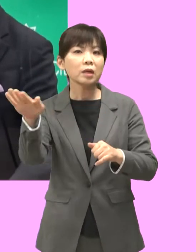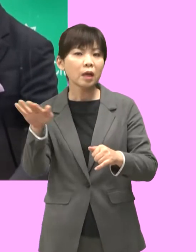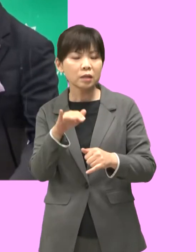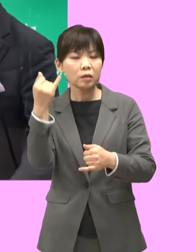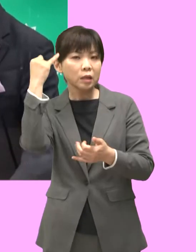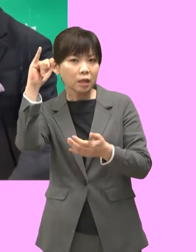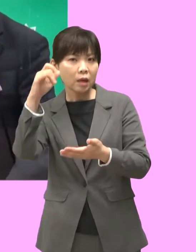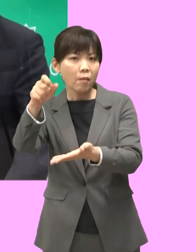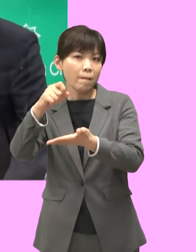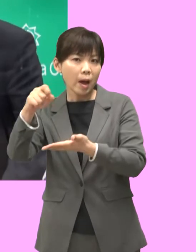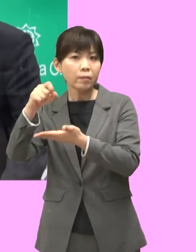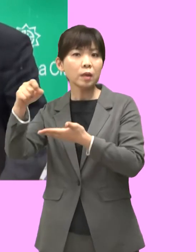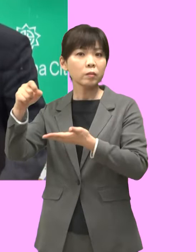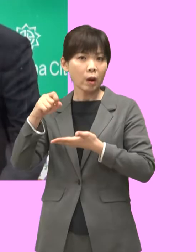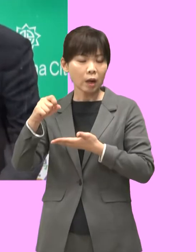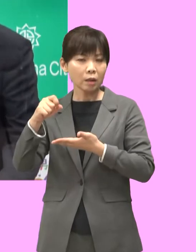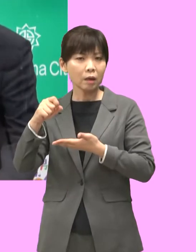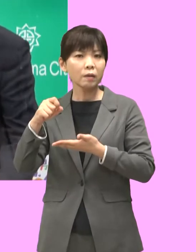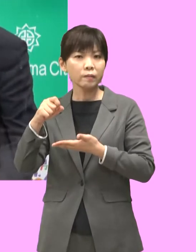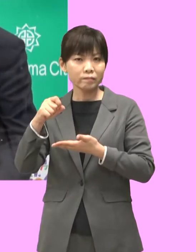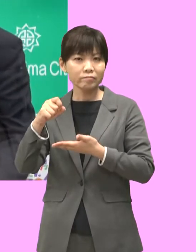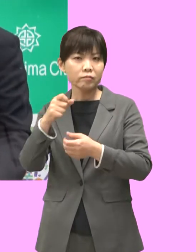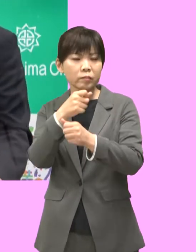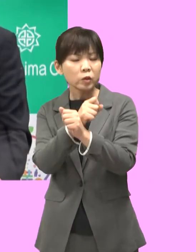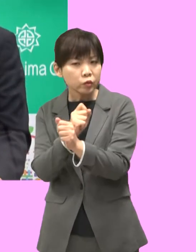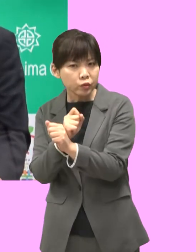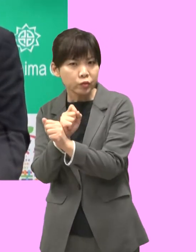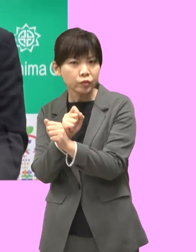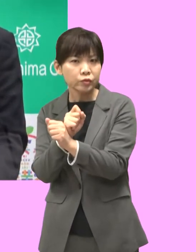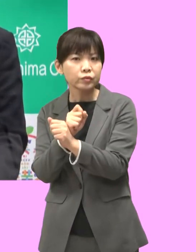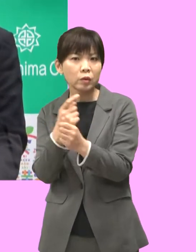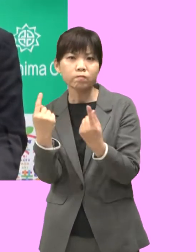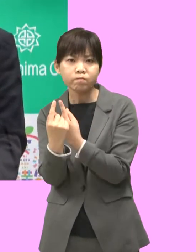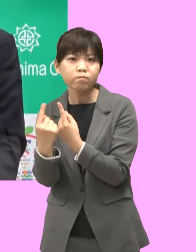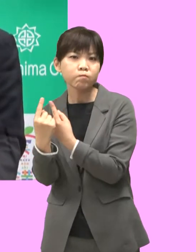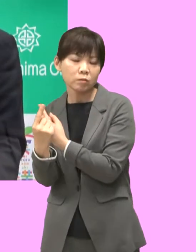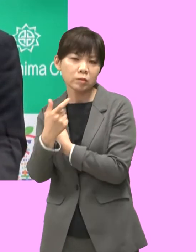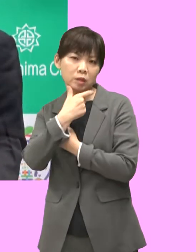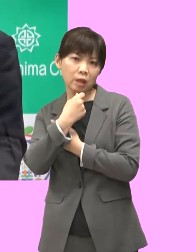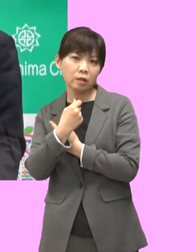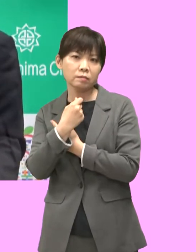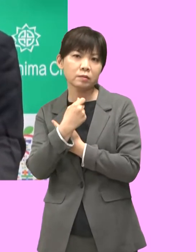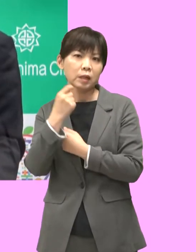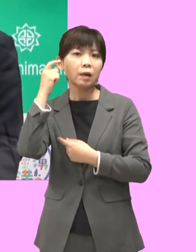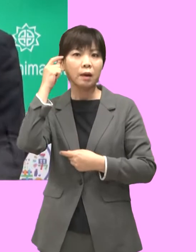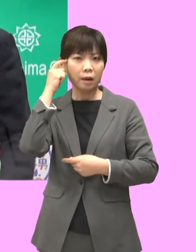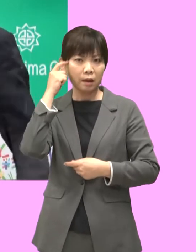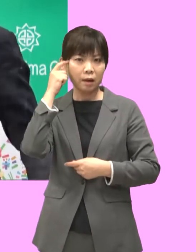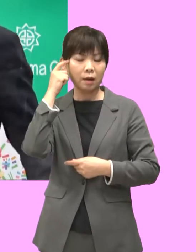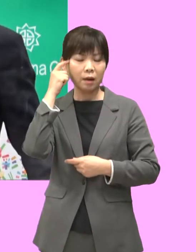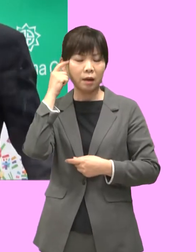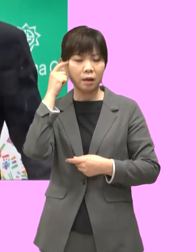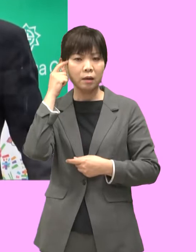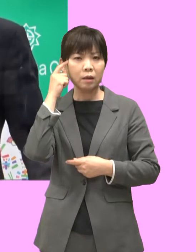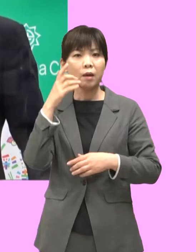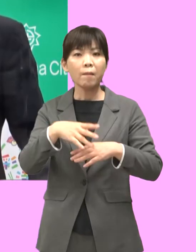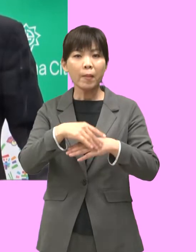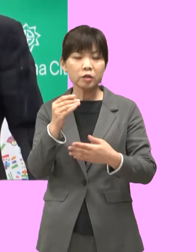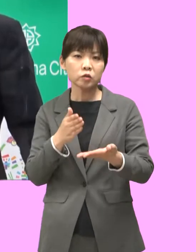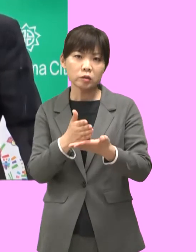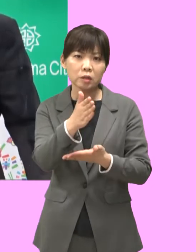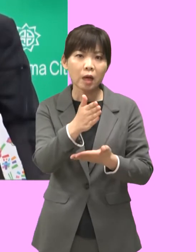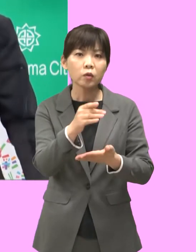も伺いながらですね、工夫できるものはどんどんと工夫していきたいということで、まずはこのキックオフ的に